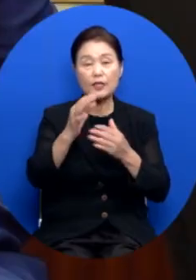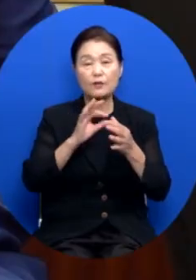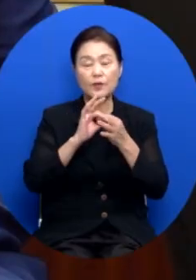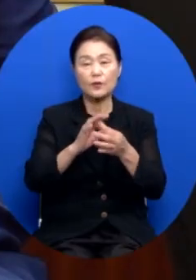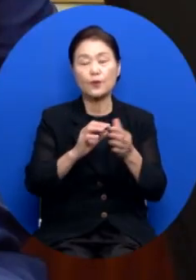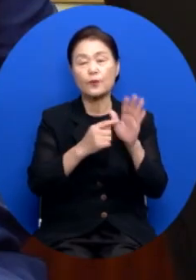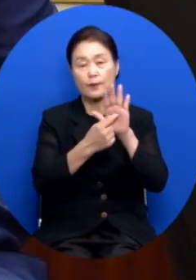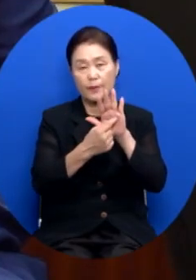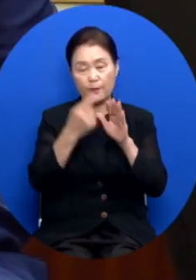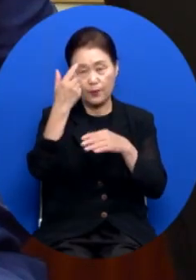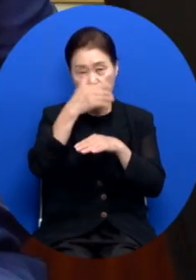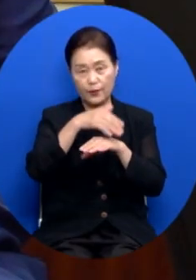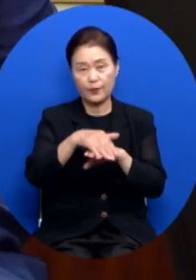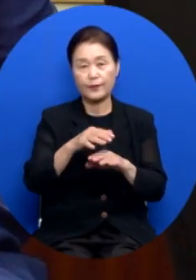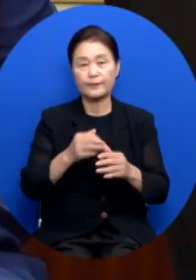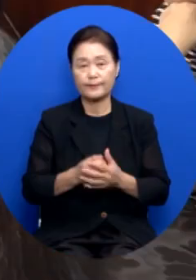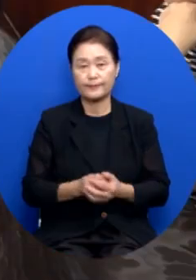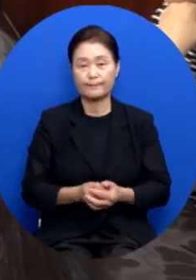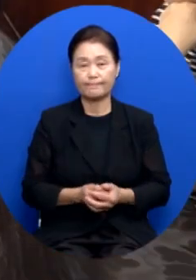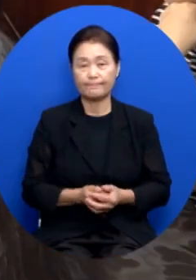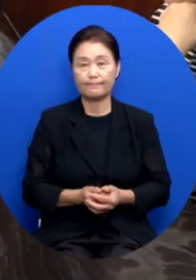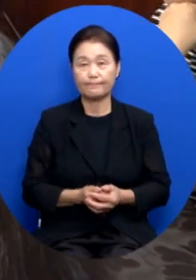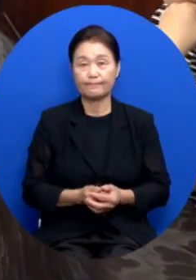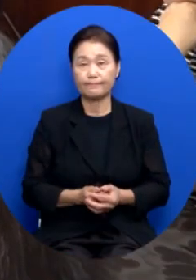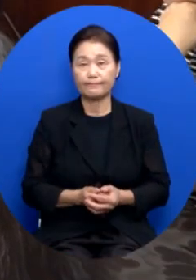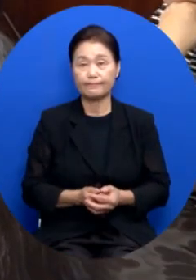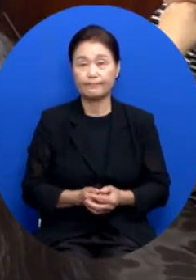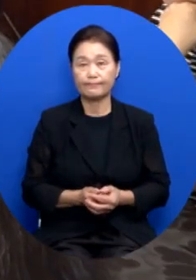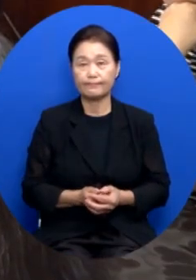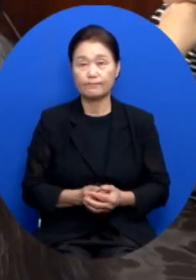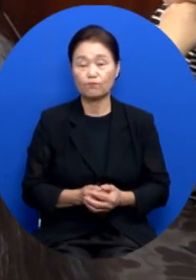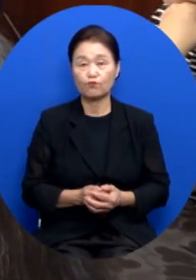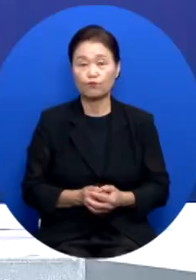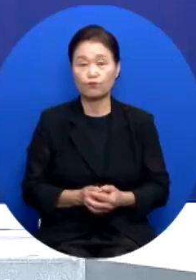예정입니다. CTS 뉴스 김인혜입니다.